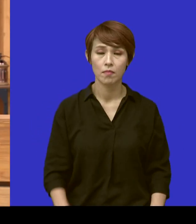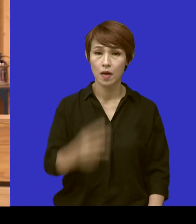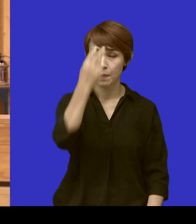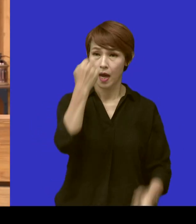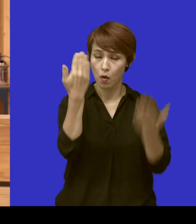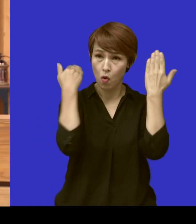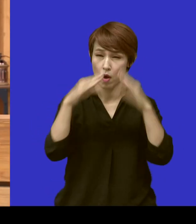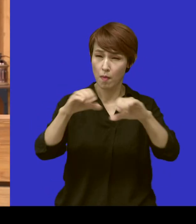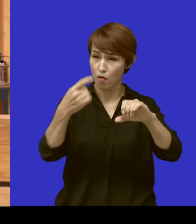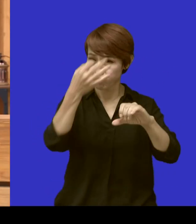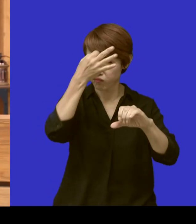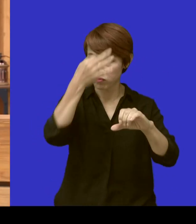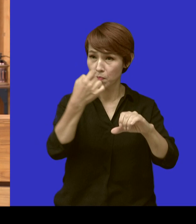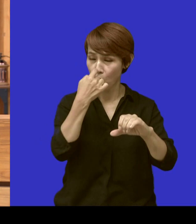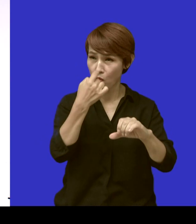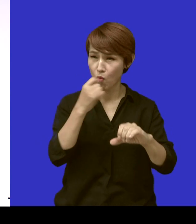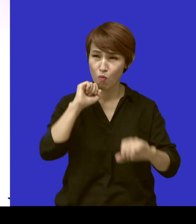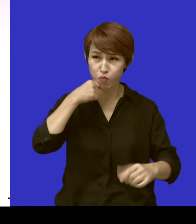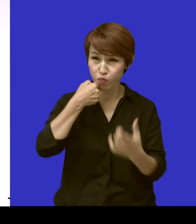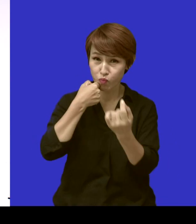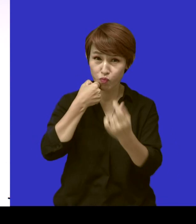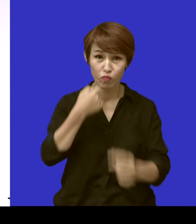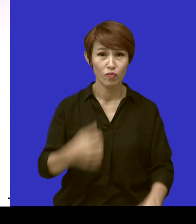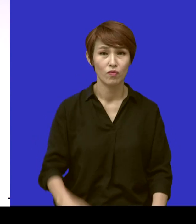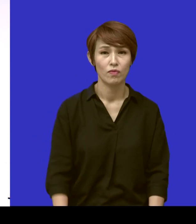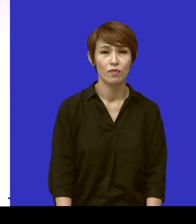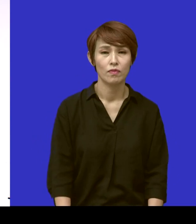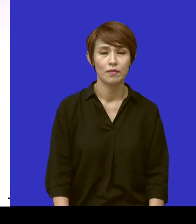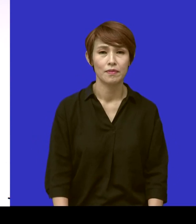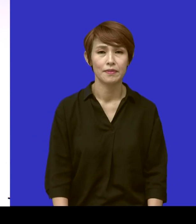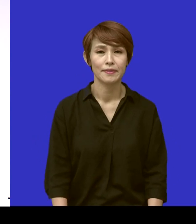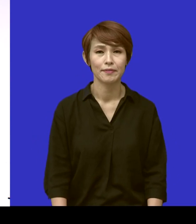기술 배우는 것도 쉽지 않았을 것 같은데요.